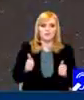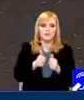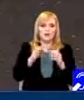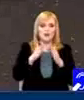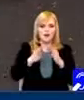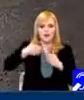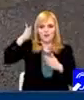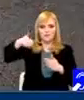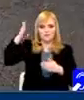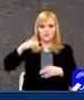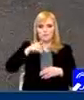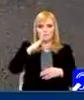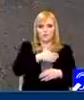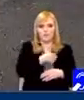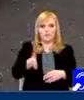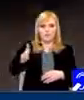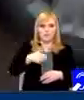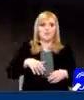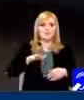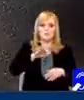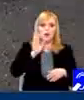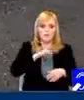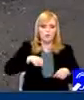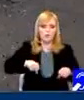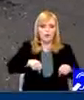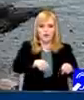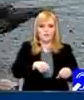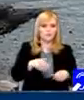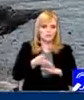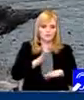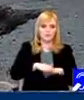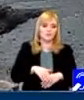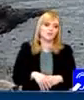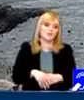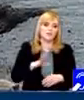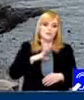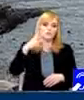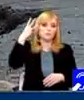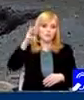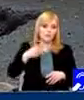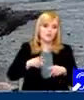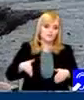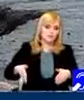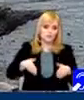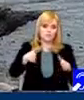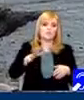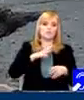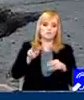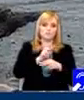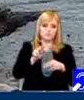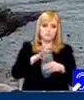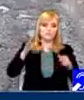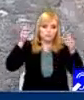case și nu se pot deplasa nici mamele cu cărucioarele. Între timp, pentru reparații capitale și modernizarea sistemelor de iluminat au